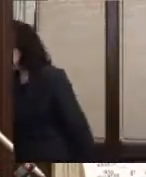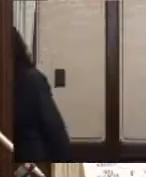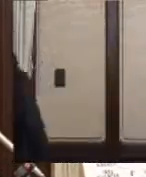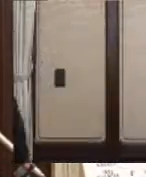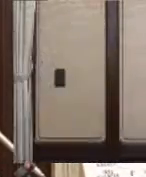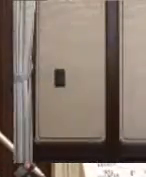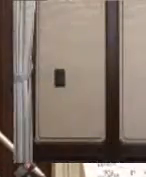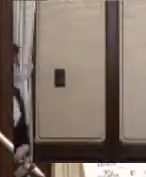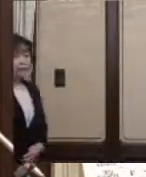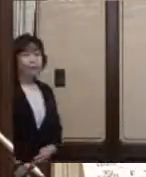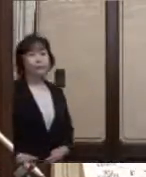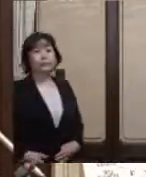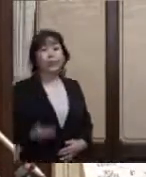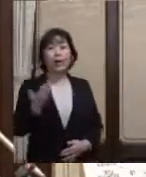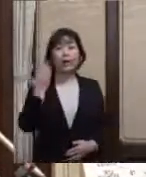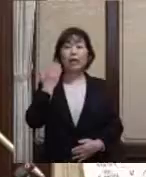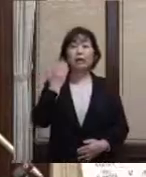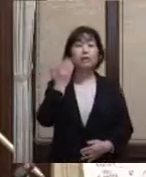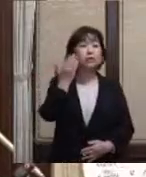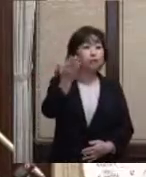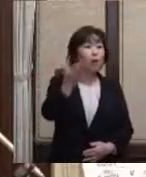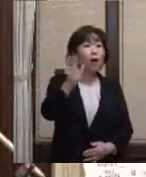して質問がある方はお願いします。